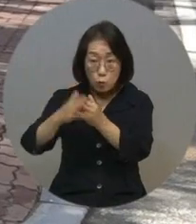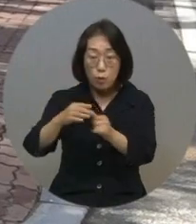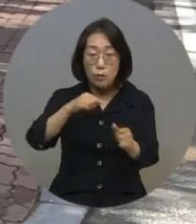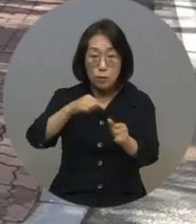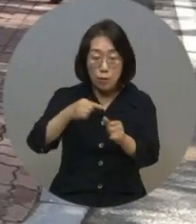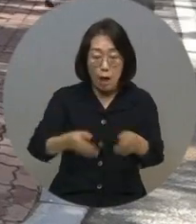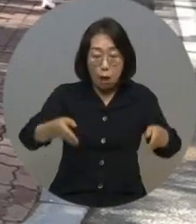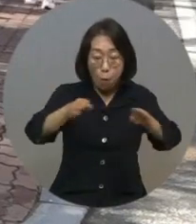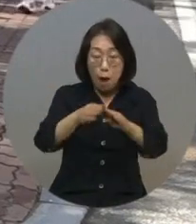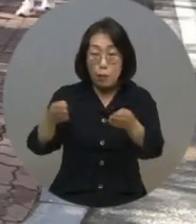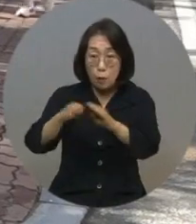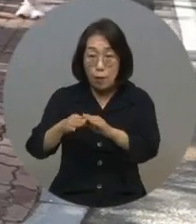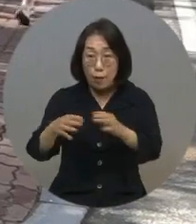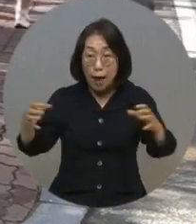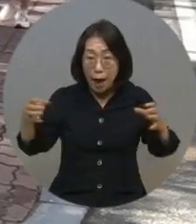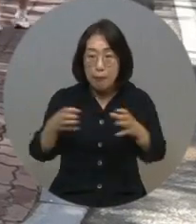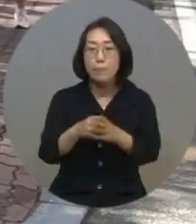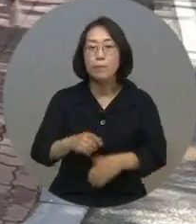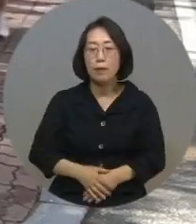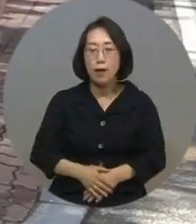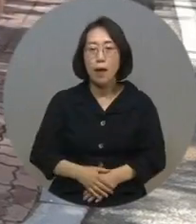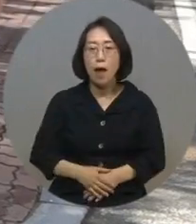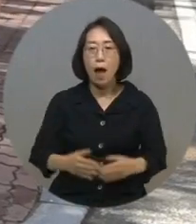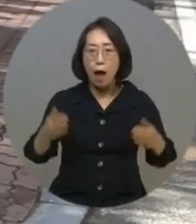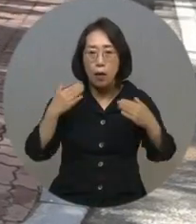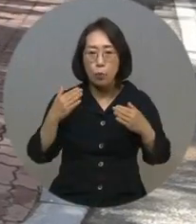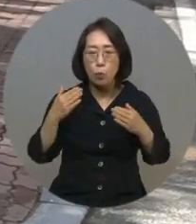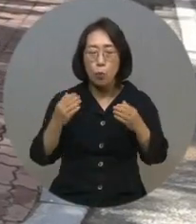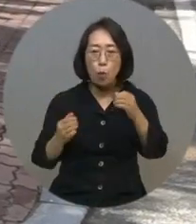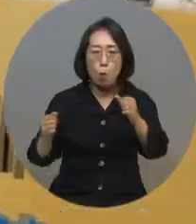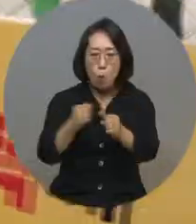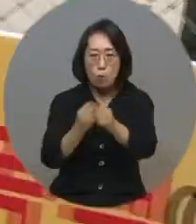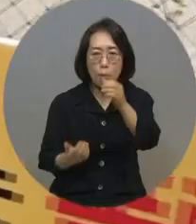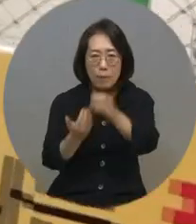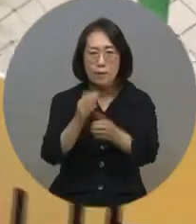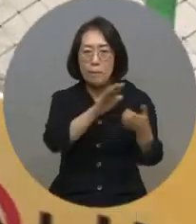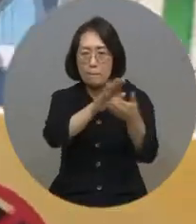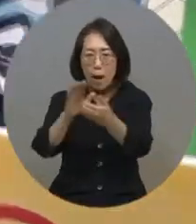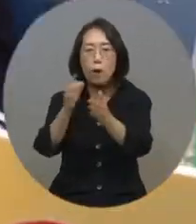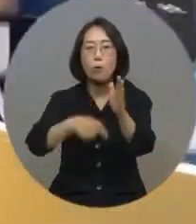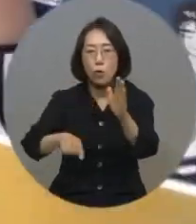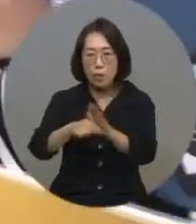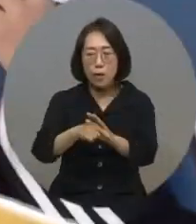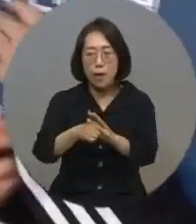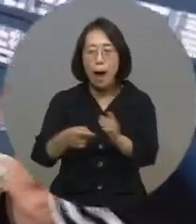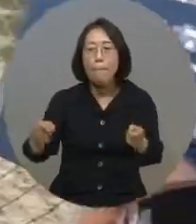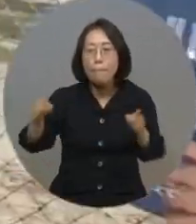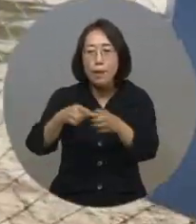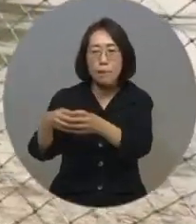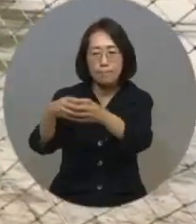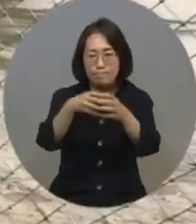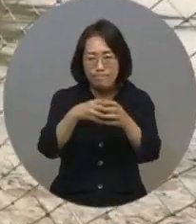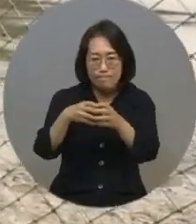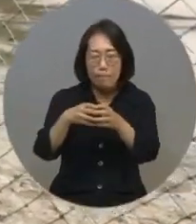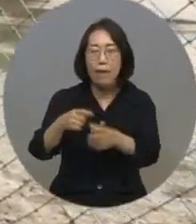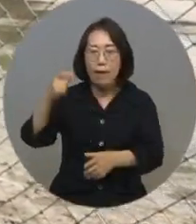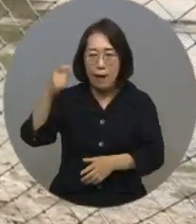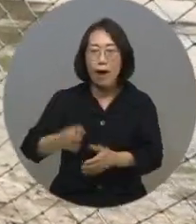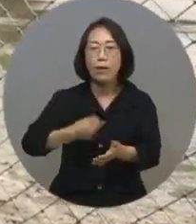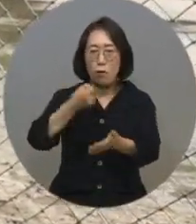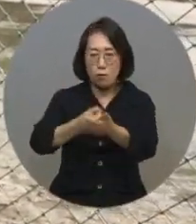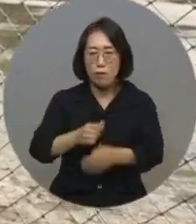등 유관기관이 참여해 학교폭력 예방을 위한 각 기관 간의 협력을 공고히 했습니다.